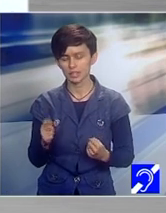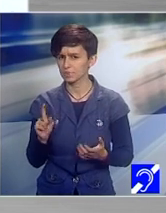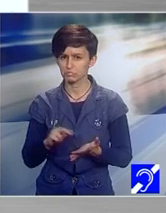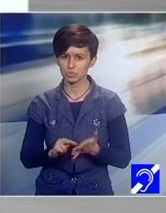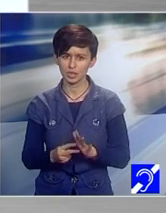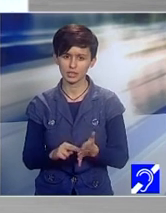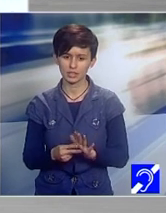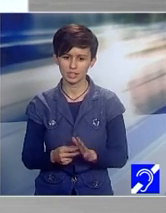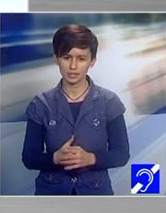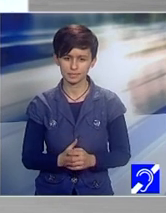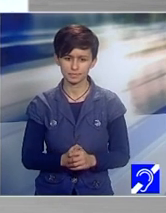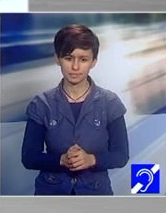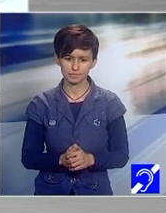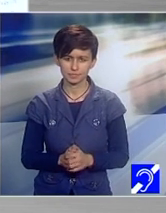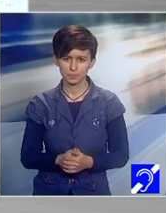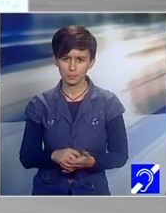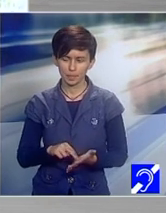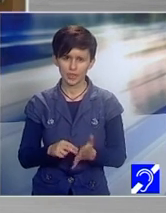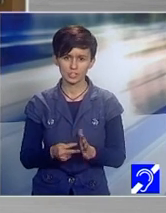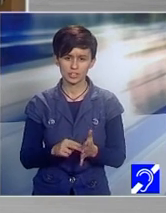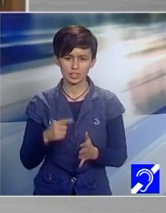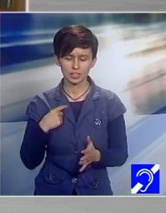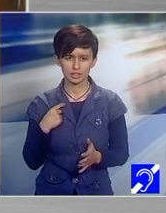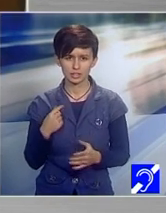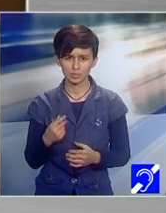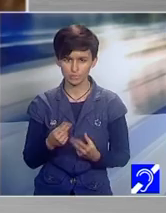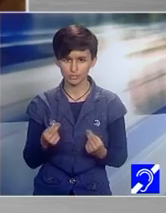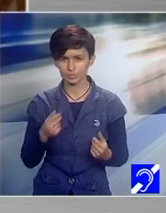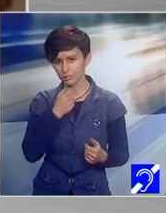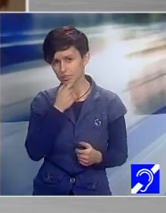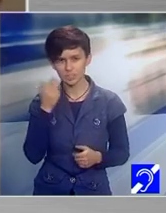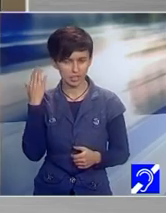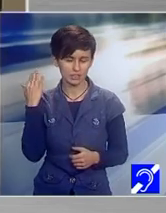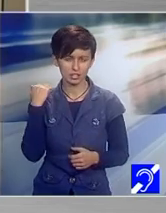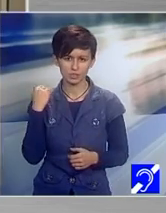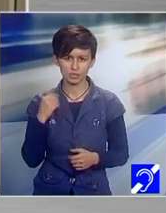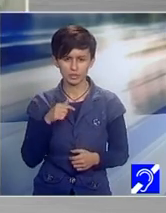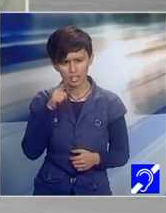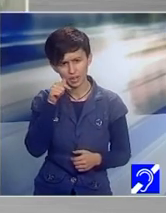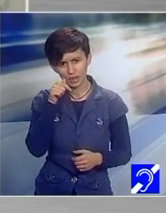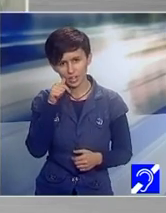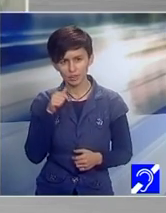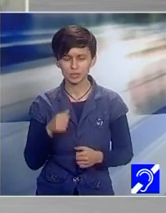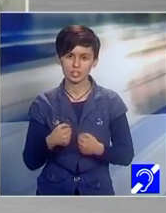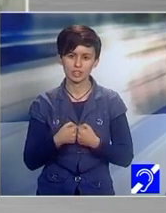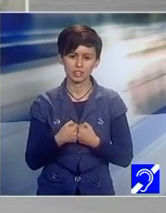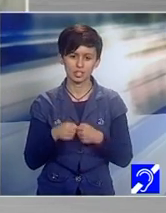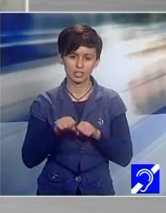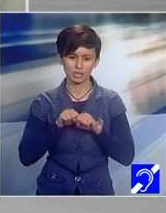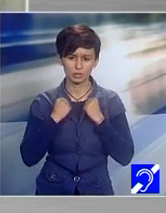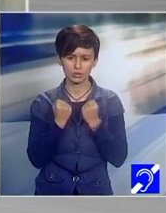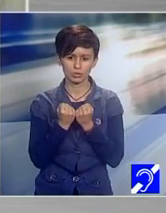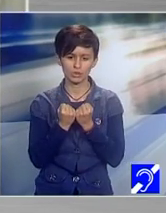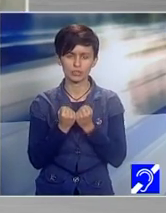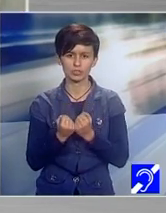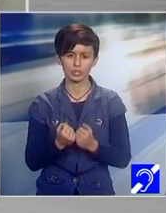chiar cu mulți ani în urmă, distrându-ne la un workshop dintre noi